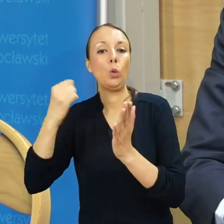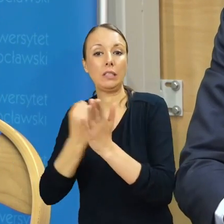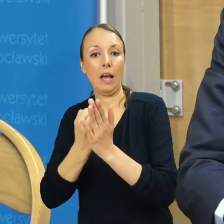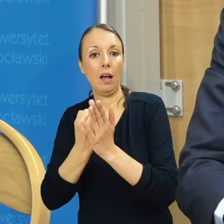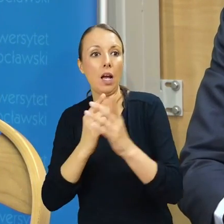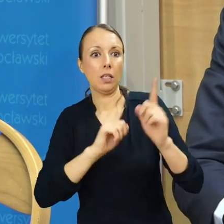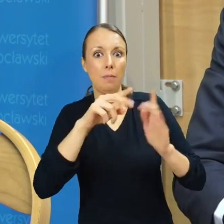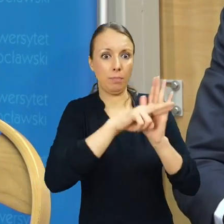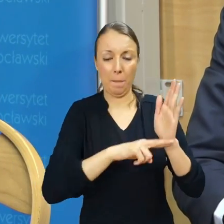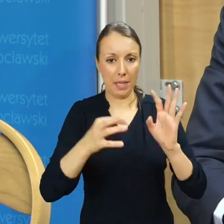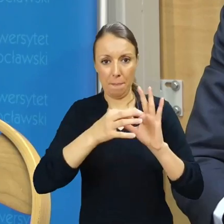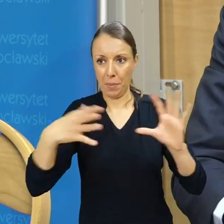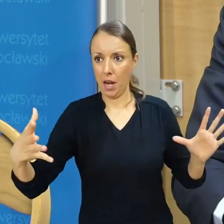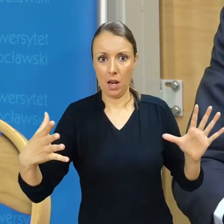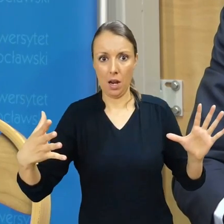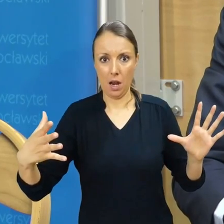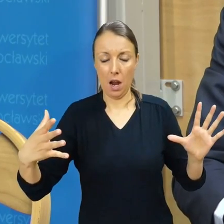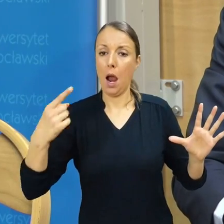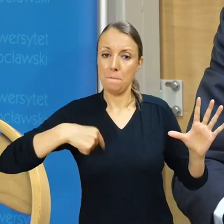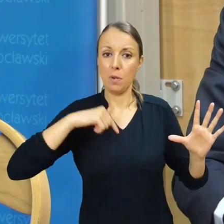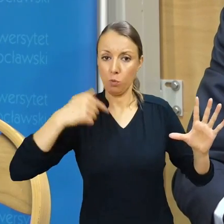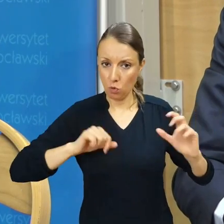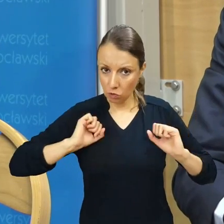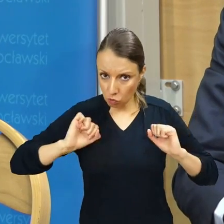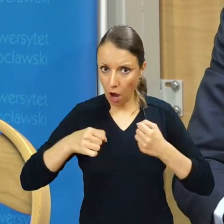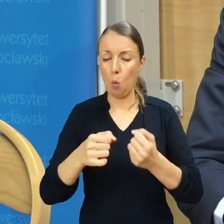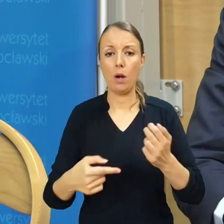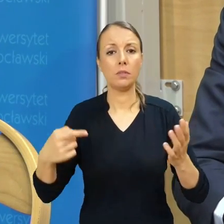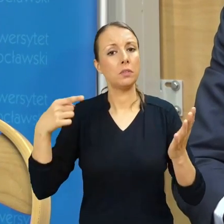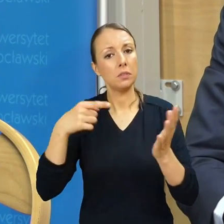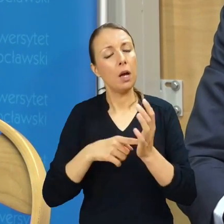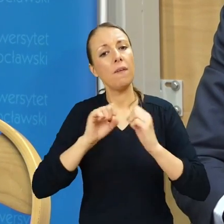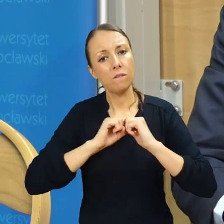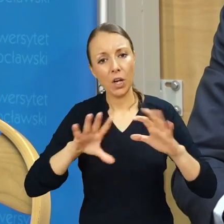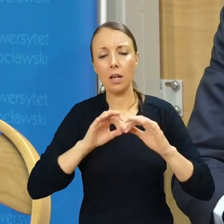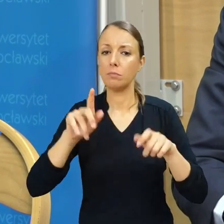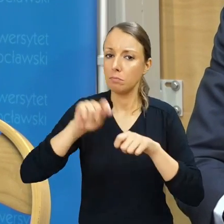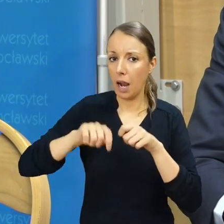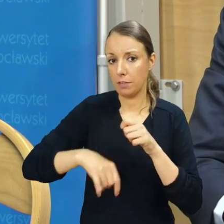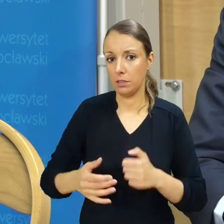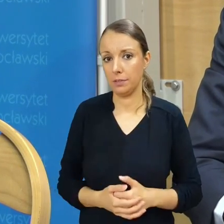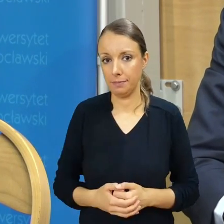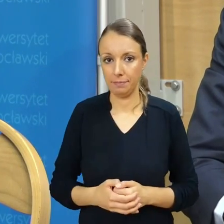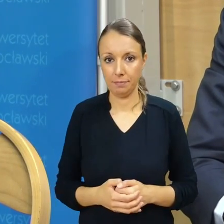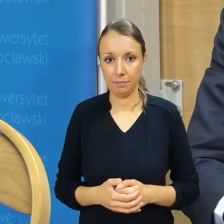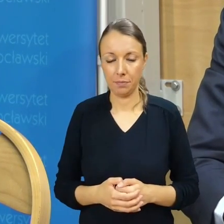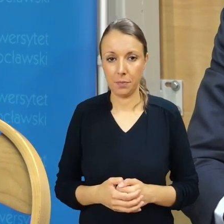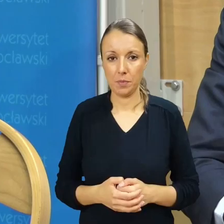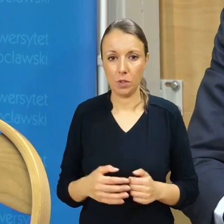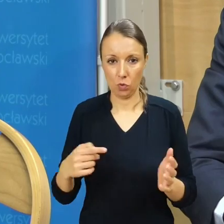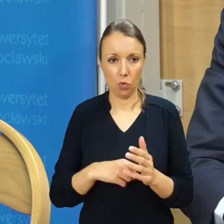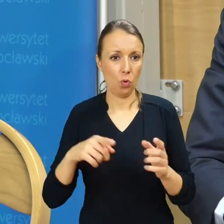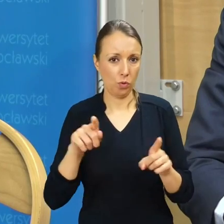ustawy i my musimy podejmować te działania takie w kierunku wykładni celowościowej, co jest w pewien sposób też i tolerowane w drugiej